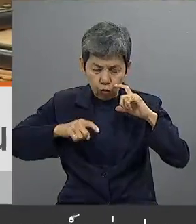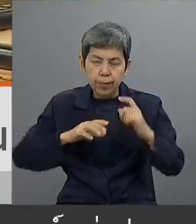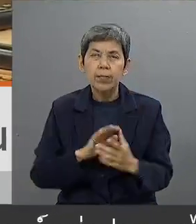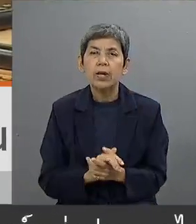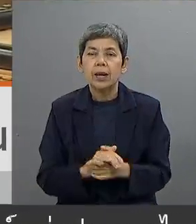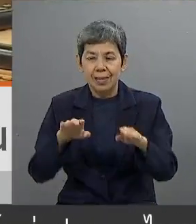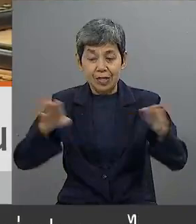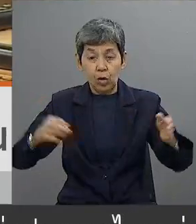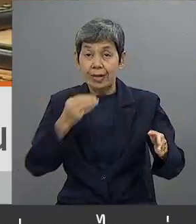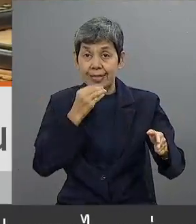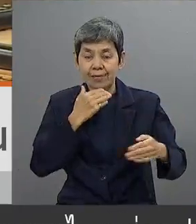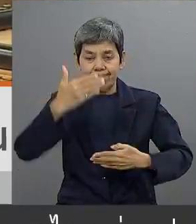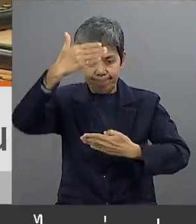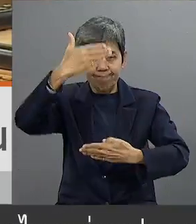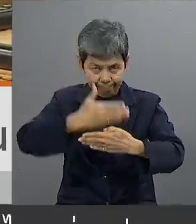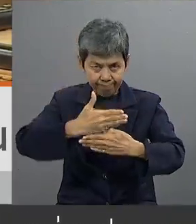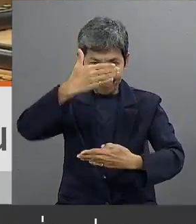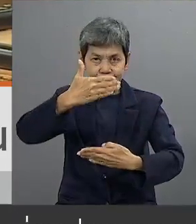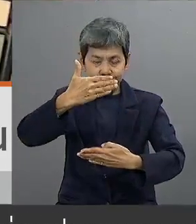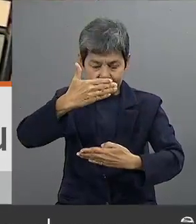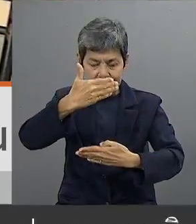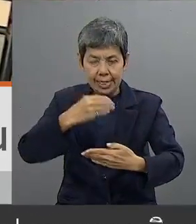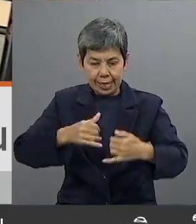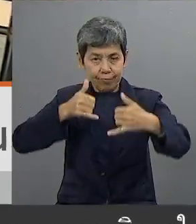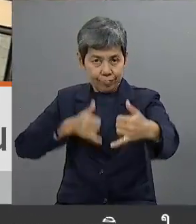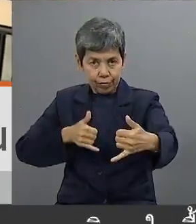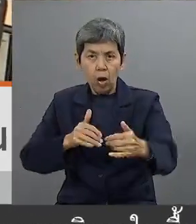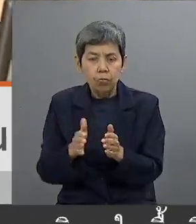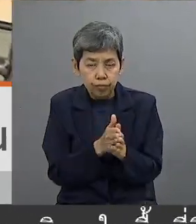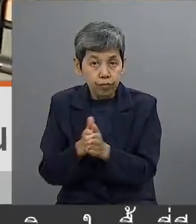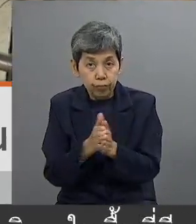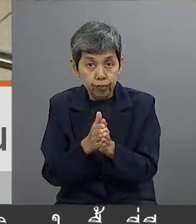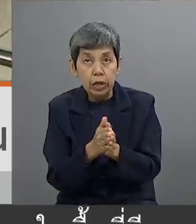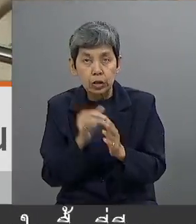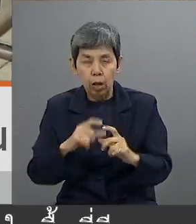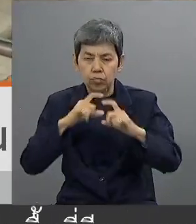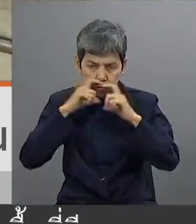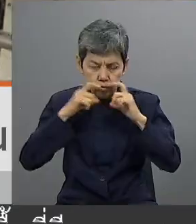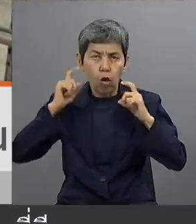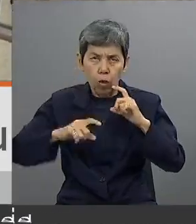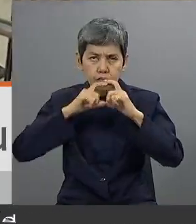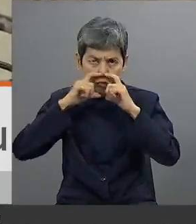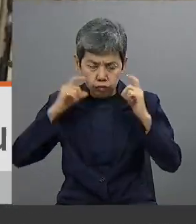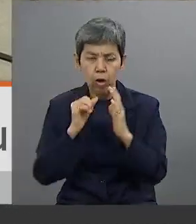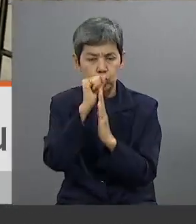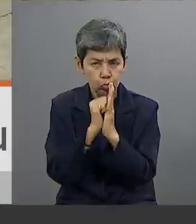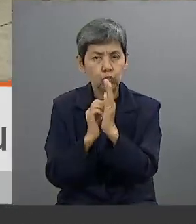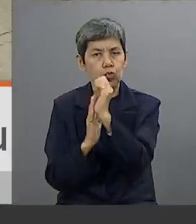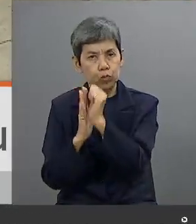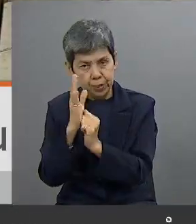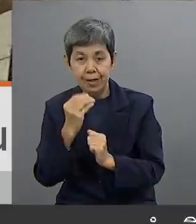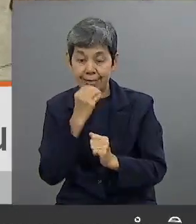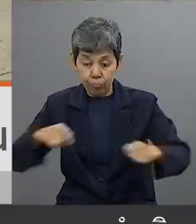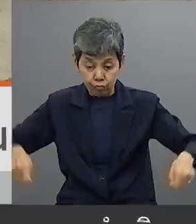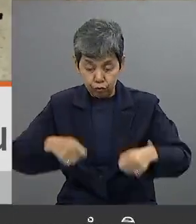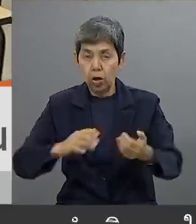องมีฉากกั้นและเว้นระยะนักเรียนแม่ครัวและพนักงานล้างจานต้องสวมหน้ากากอนามัยถุงมืออาหารที่ปรุงต้องสะอาด